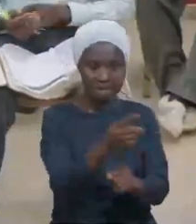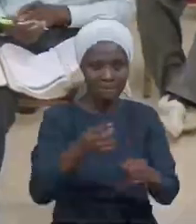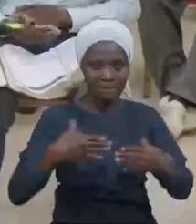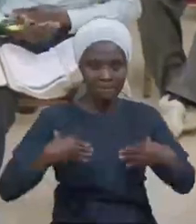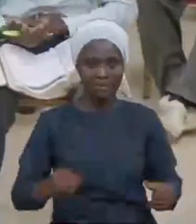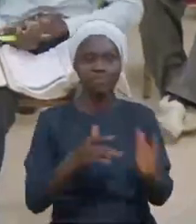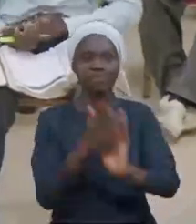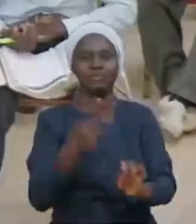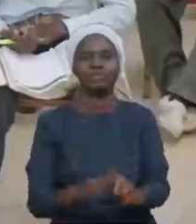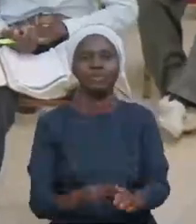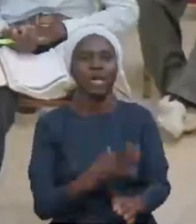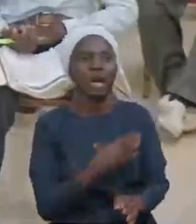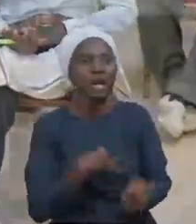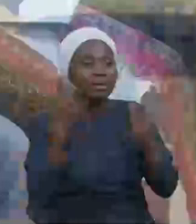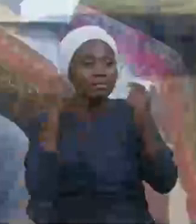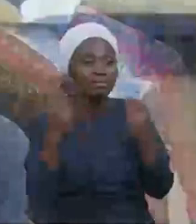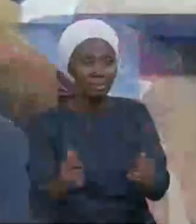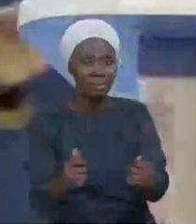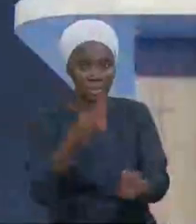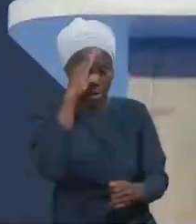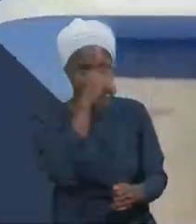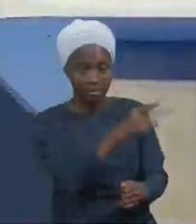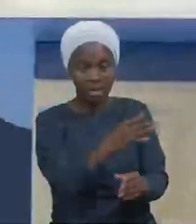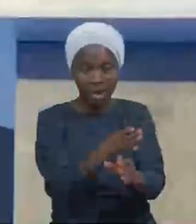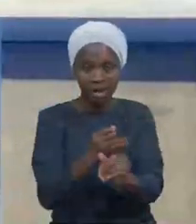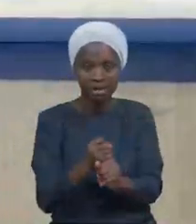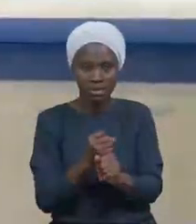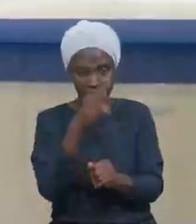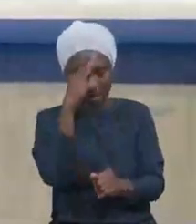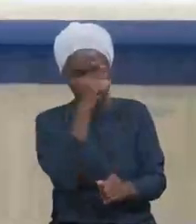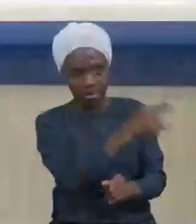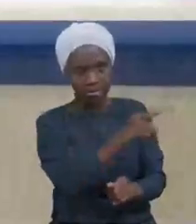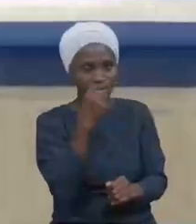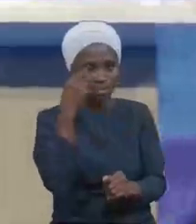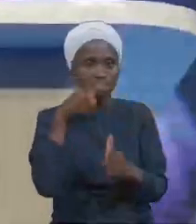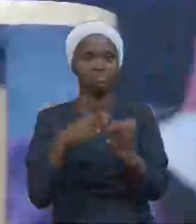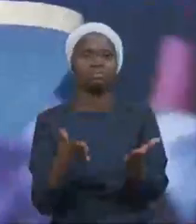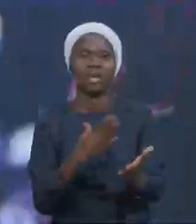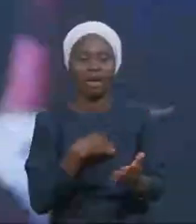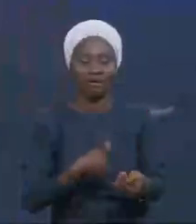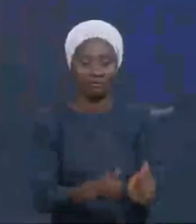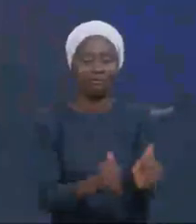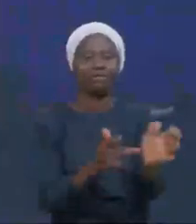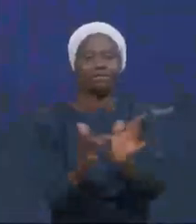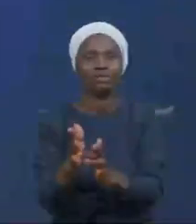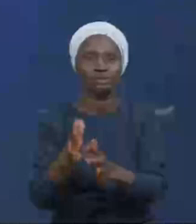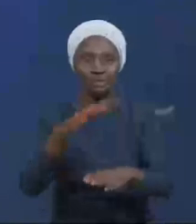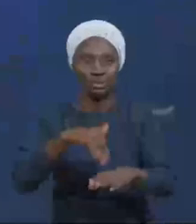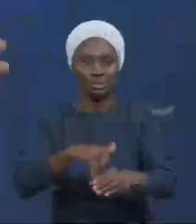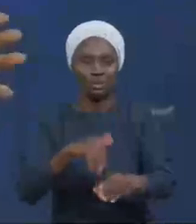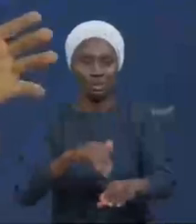Aussitôt, il recouvra la vue et suivit Jésus dans le chemin.